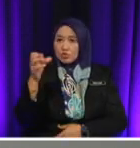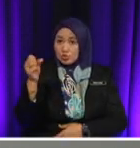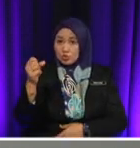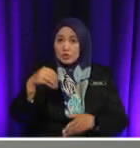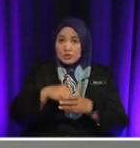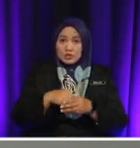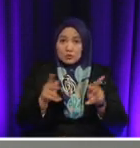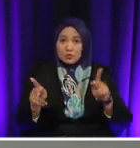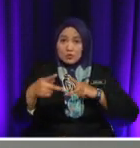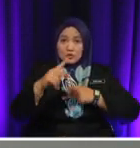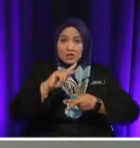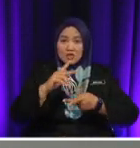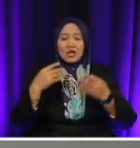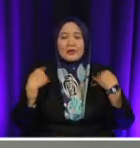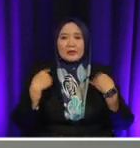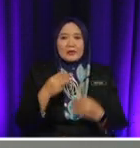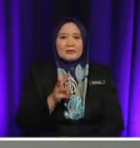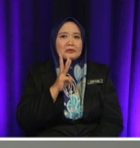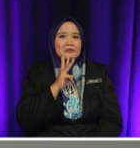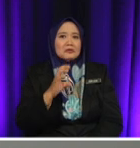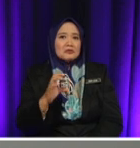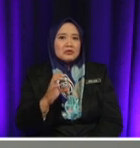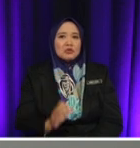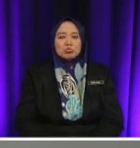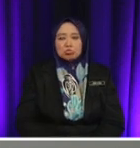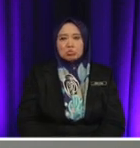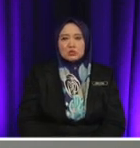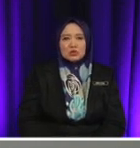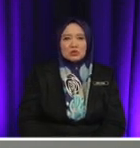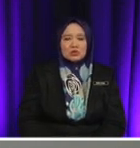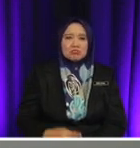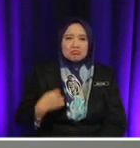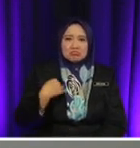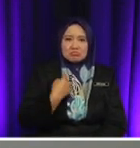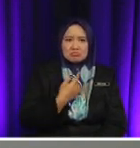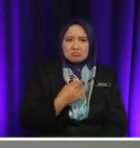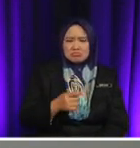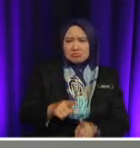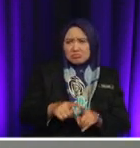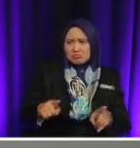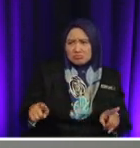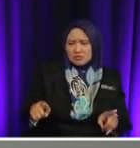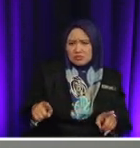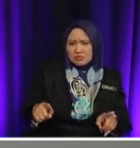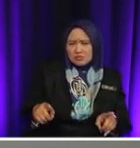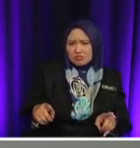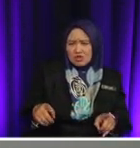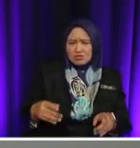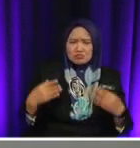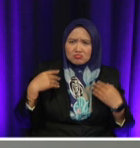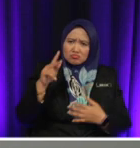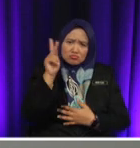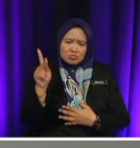merujuk kepada konsep cecair so kita nak kurangkan air so pendehidratan